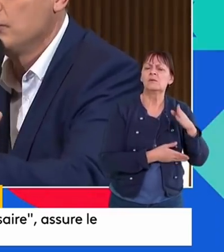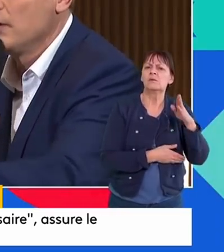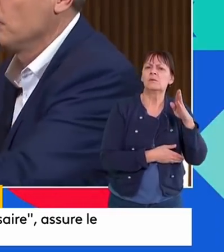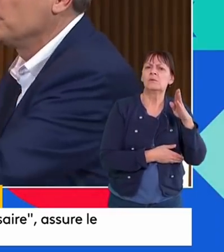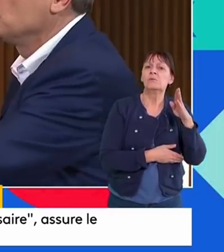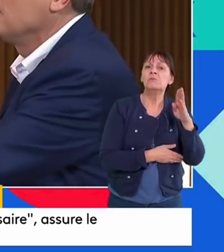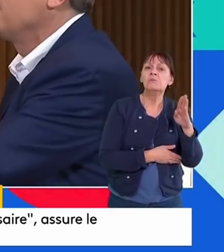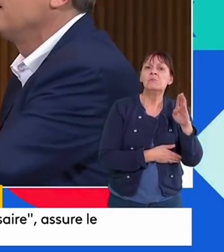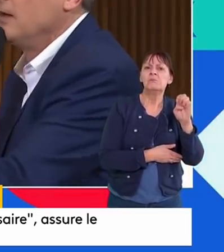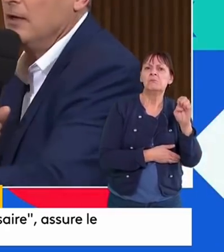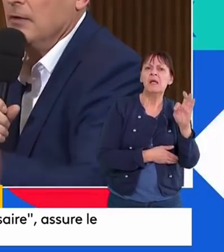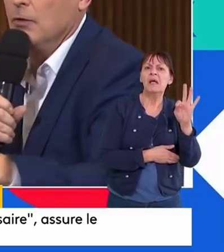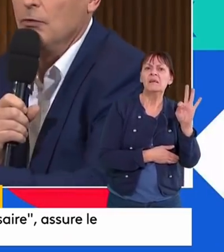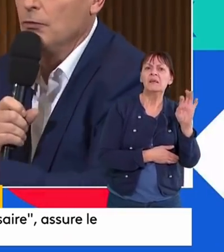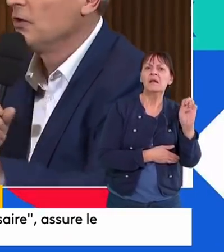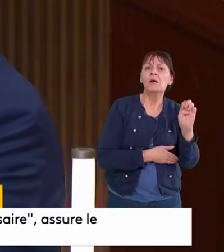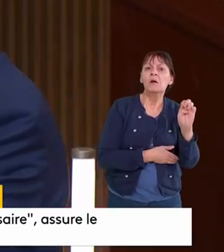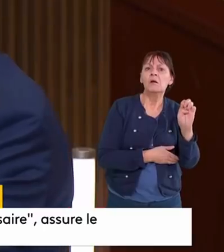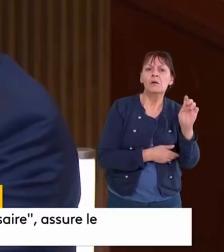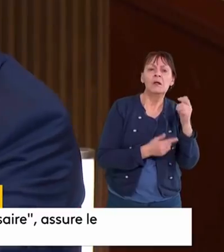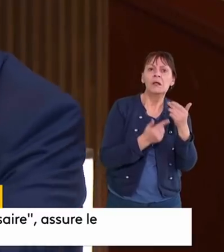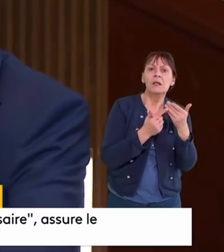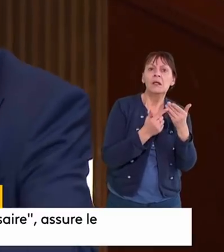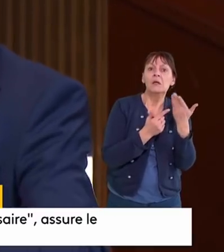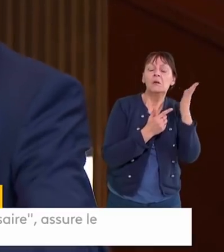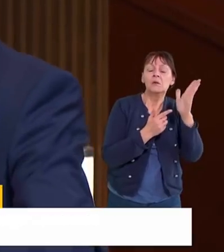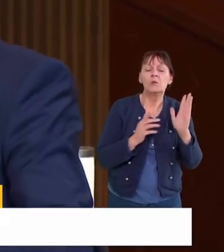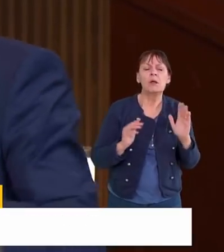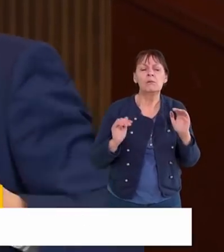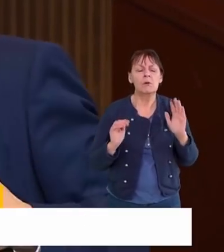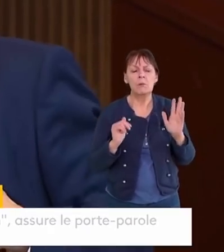je vais vous répondre parce que ça va, vous allez vous y retrouver.